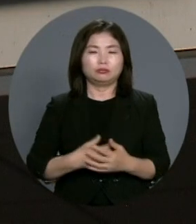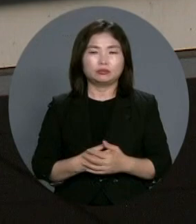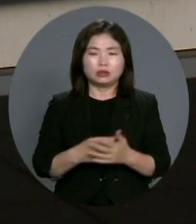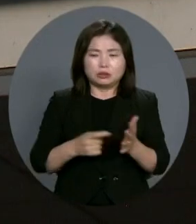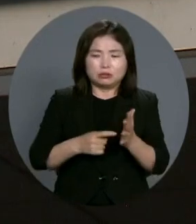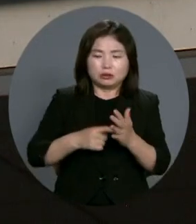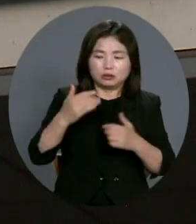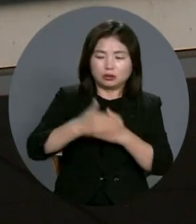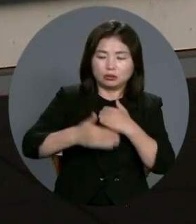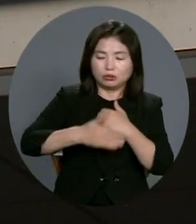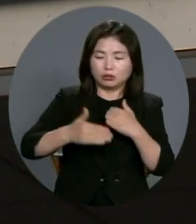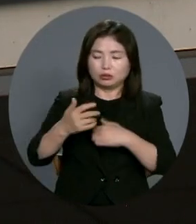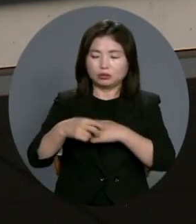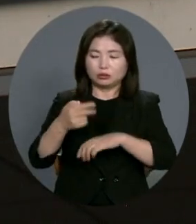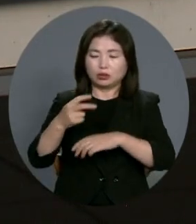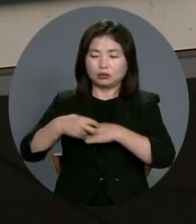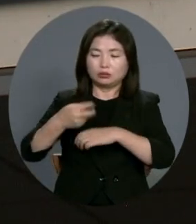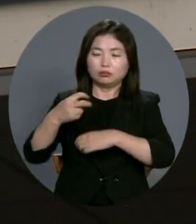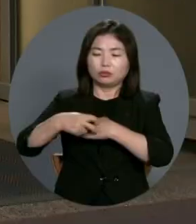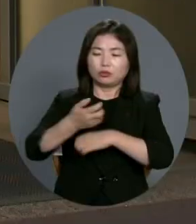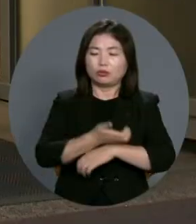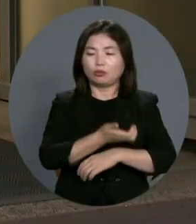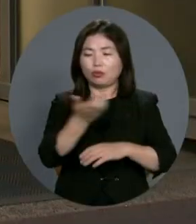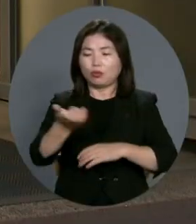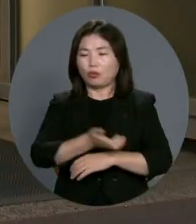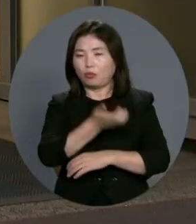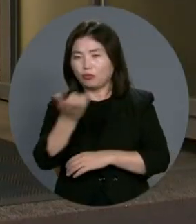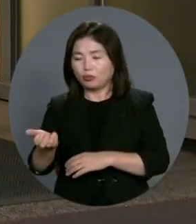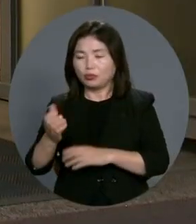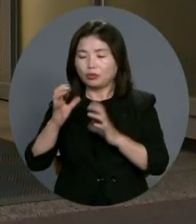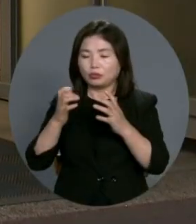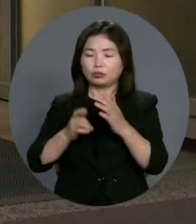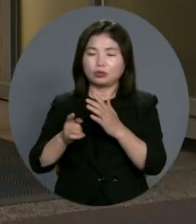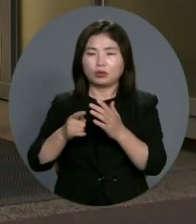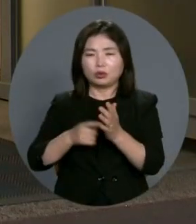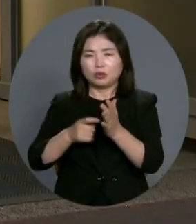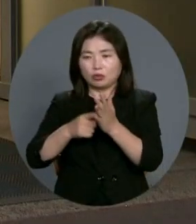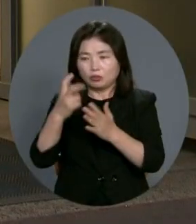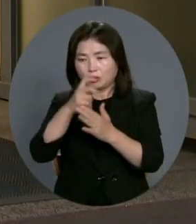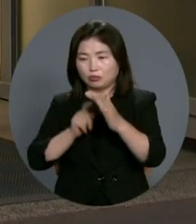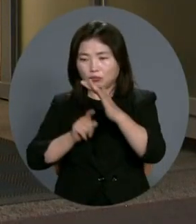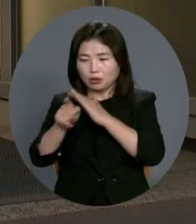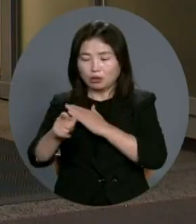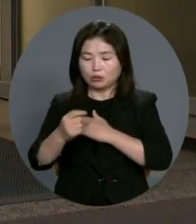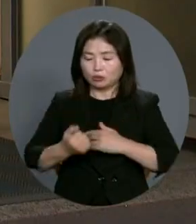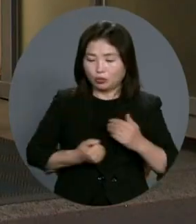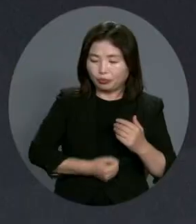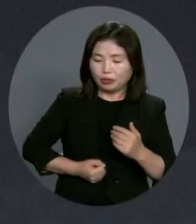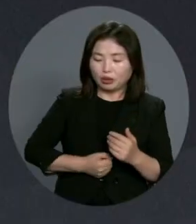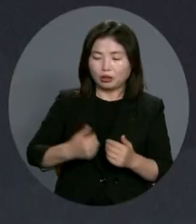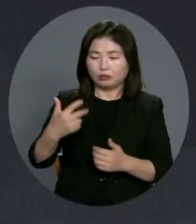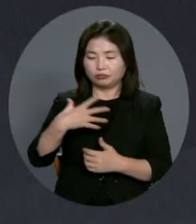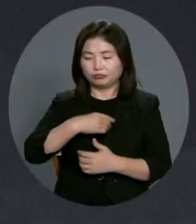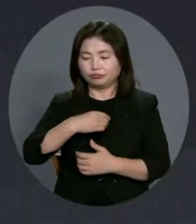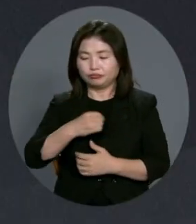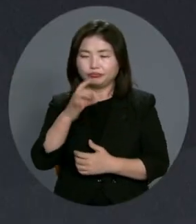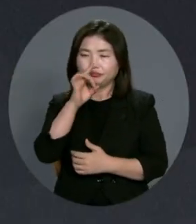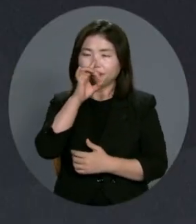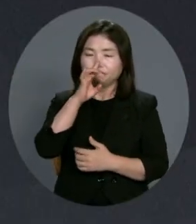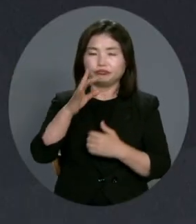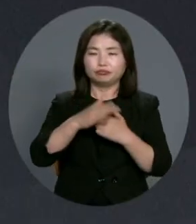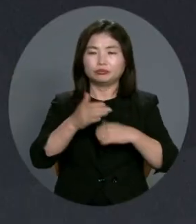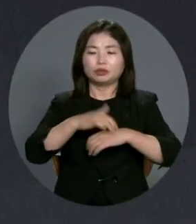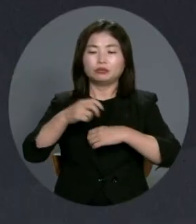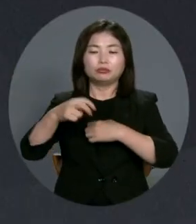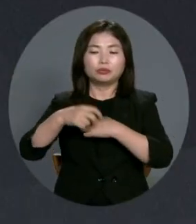급히 대구의 종합병원을 찾았습니다. 소아 응급실을 운영하는 이 병원도 초음파 등 영상 촬영이 안 된다며